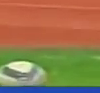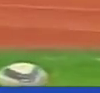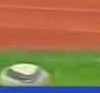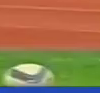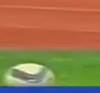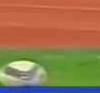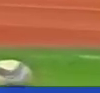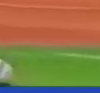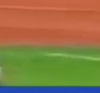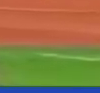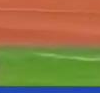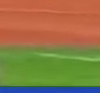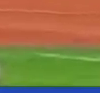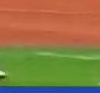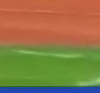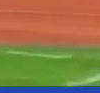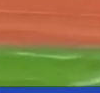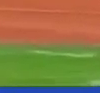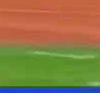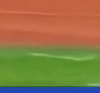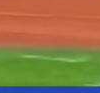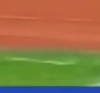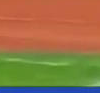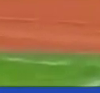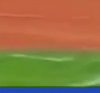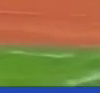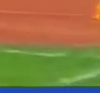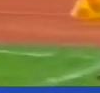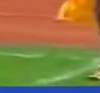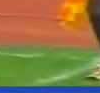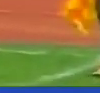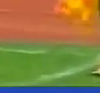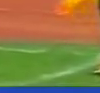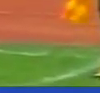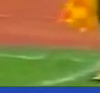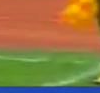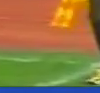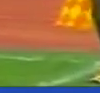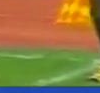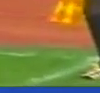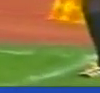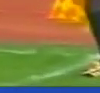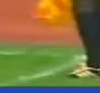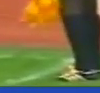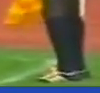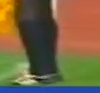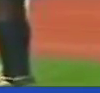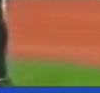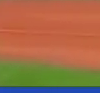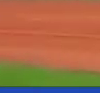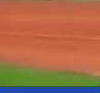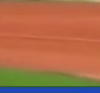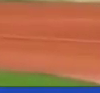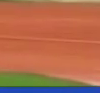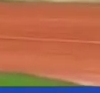mechi ya kirafiki ambayo imeandaliwa, na hivi sasa kufikia hivi sasa mechi hiyo bado matokeo ni bila kwa